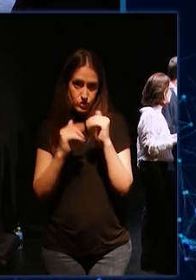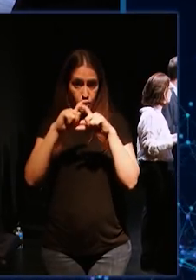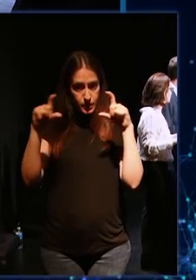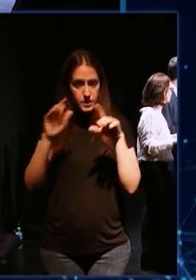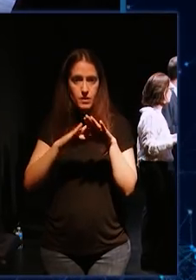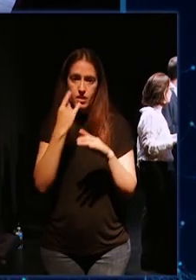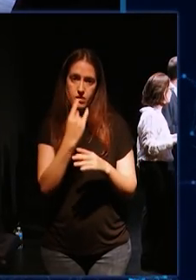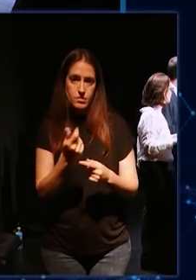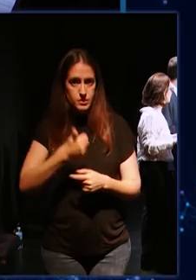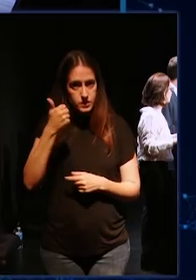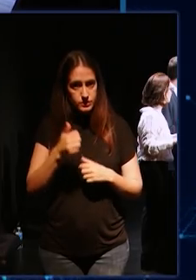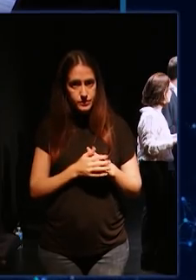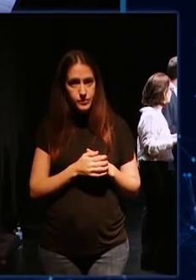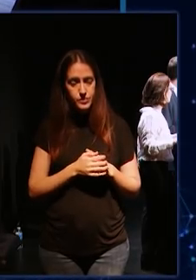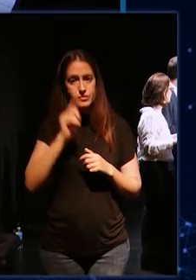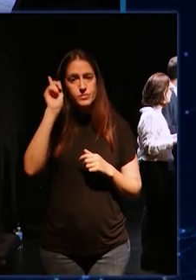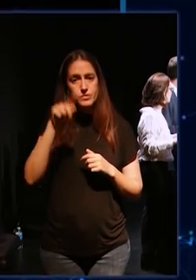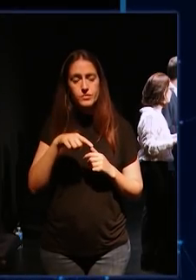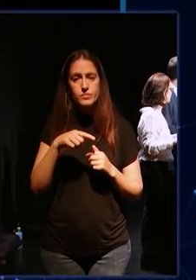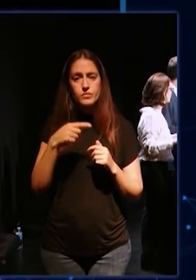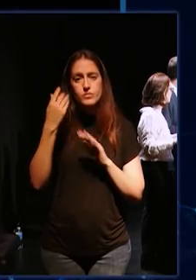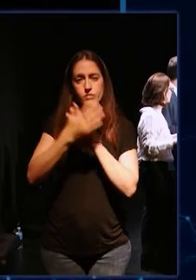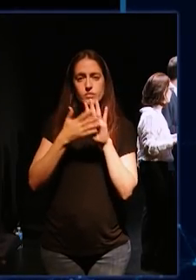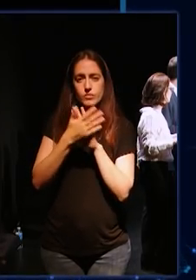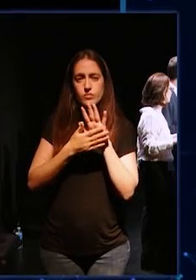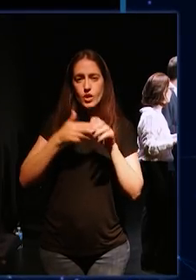tipus d'empreses. També parlàvem s'ha parlat de